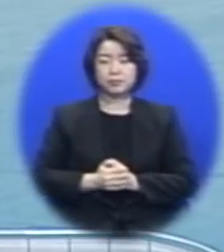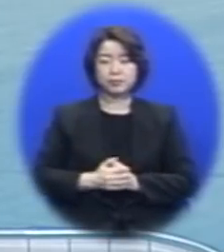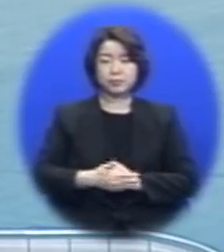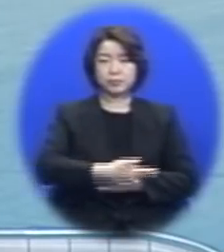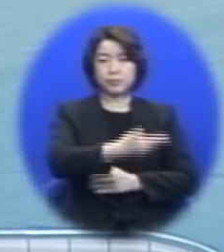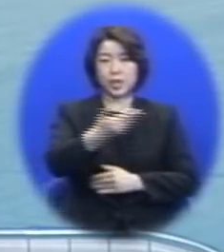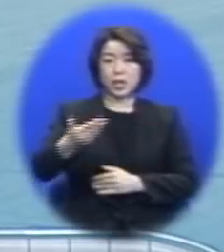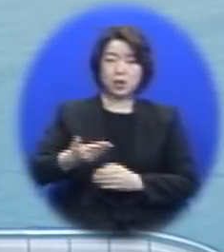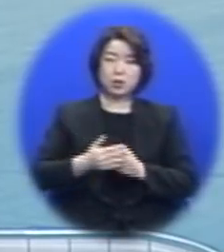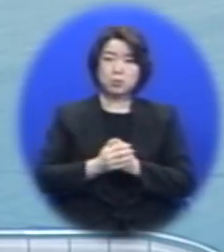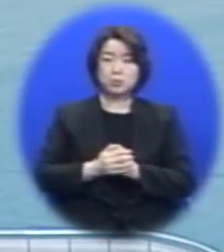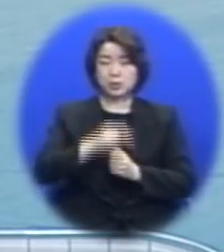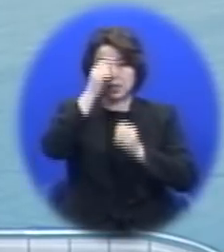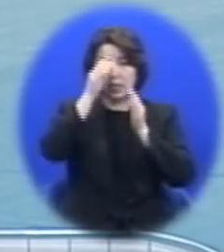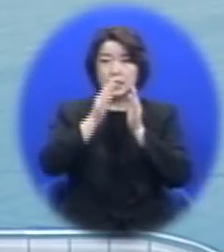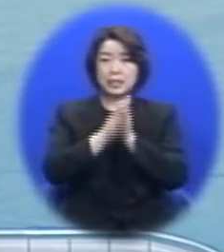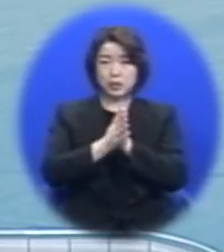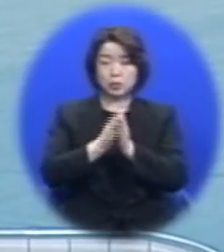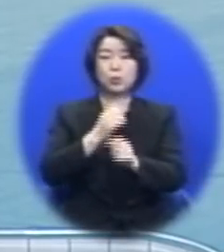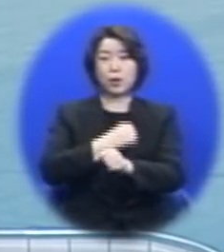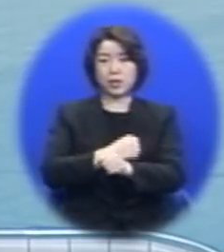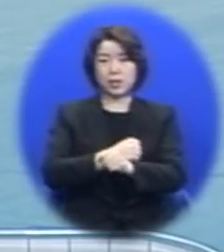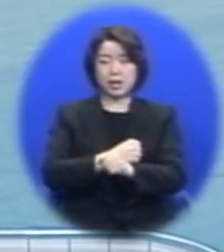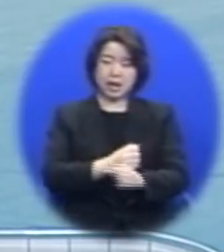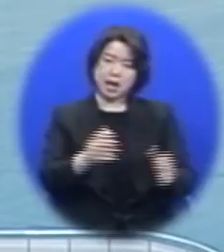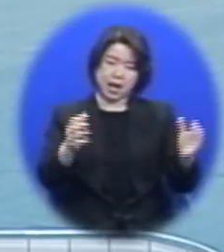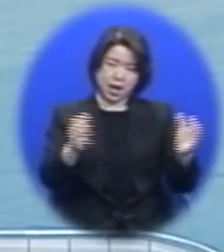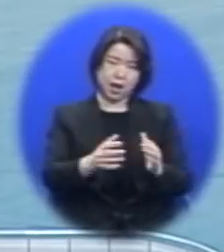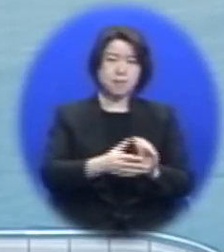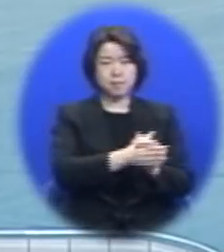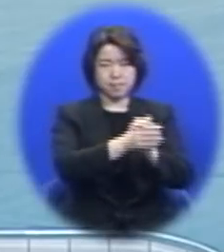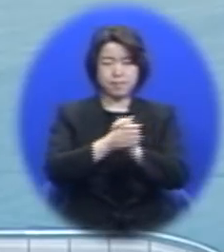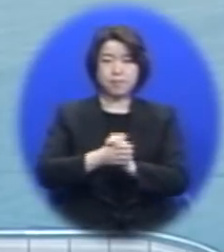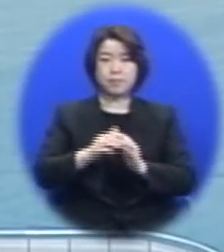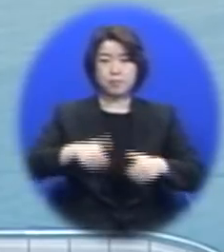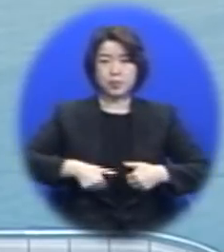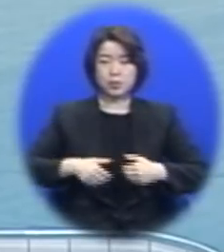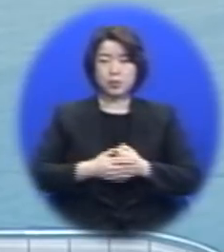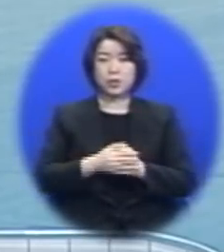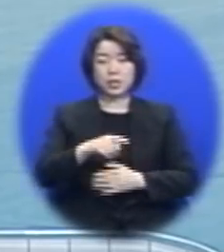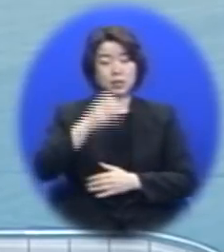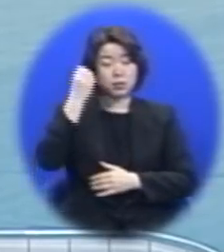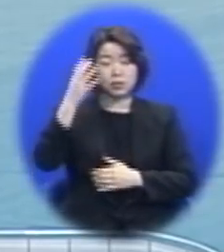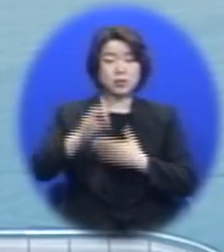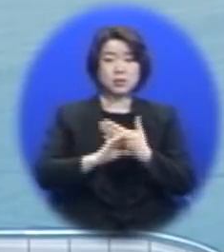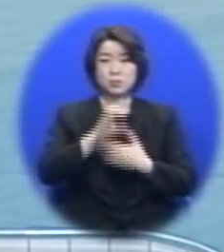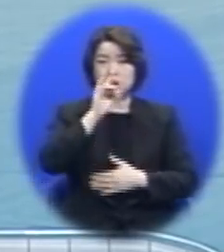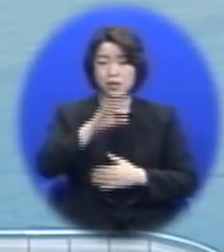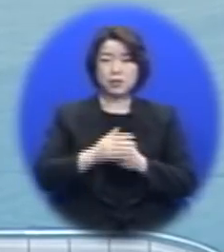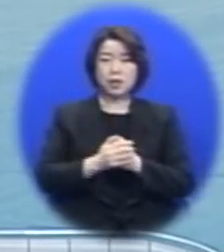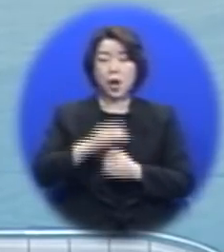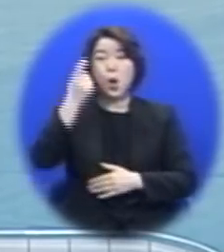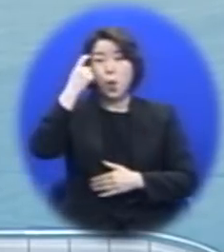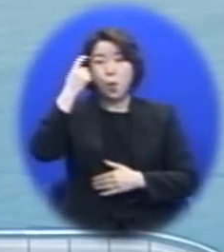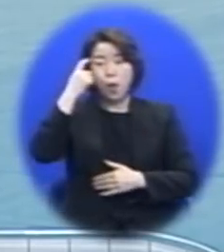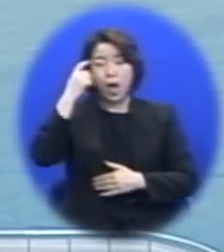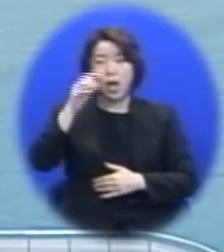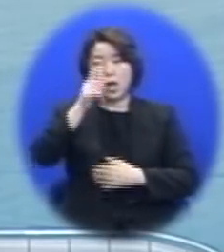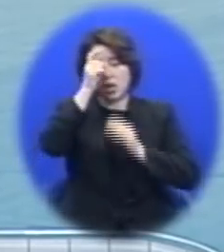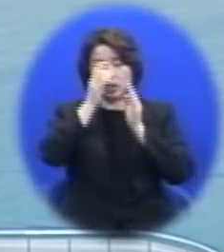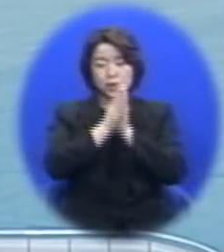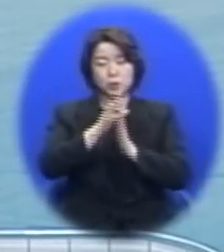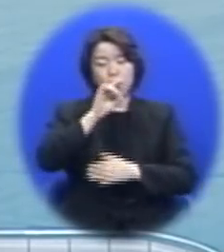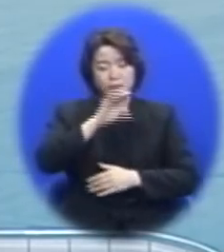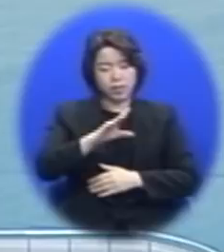여러분, 기도하되 연합해야 합니다. 이거 잊으시면 안 돼요. 왜 기도가 안 되는가?